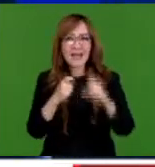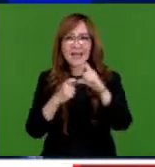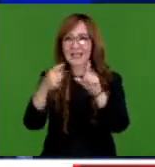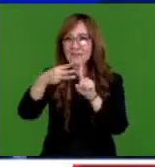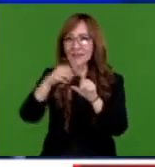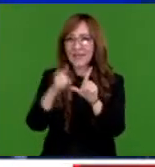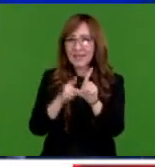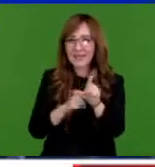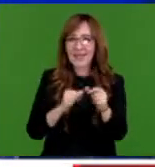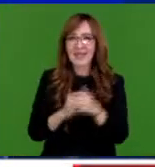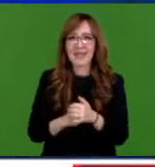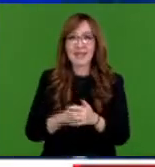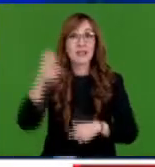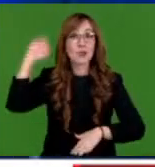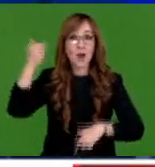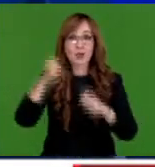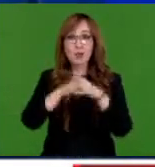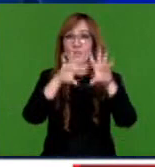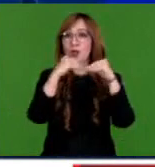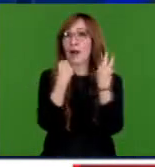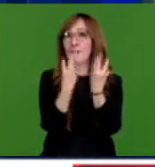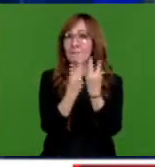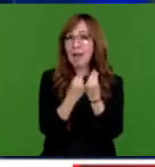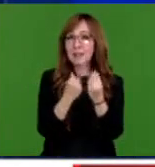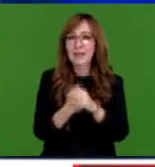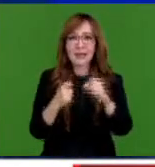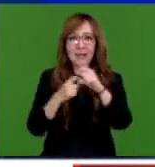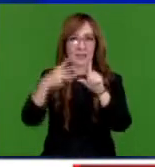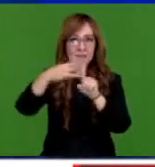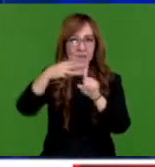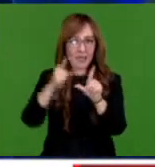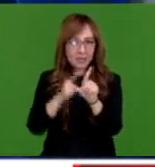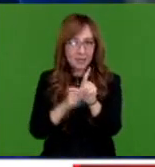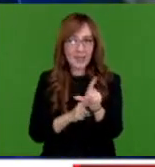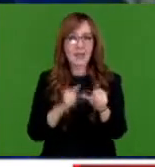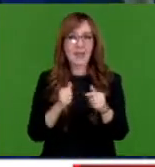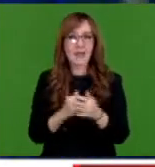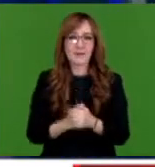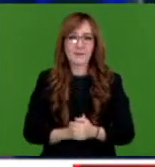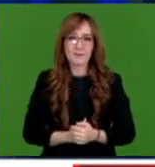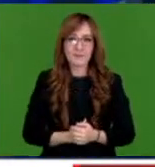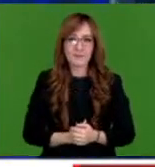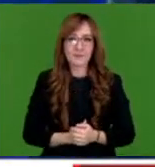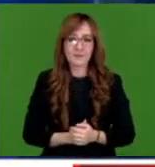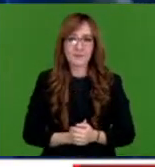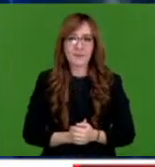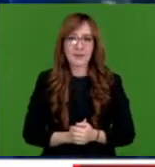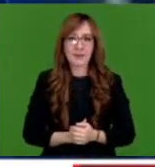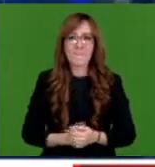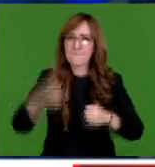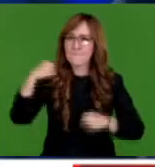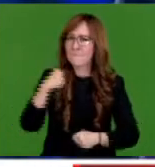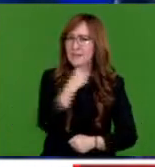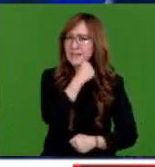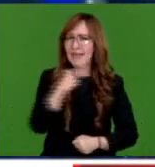pada Rapimnas Partai Demokrat. Presiden ke-6 RI Susilo Bambang Yudhoyono yang juga Ketua Majelis Tinggi Partai Demokrat